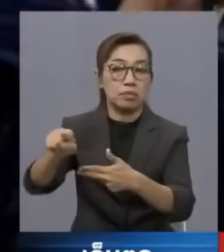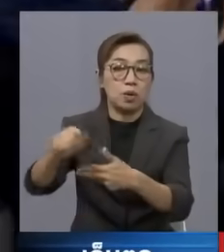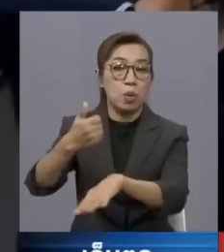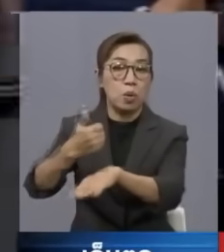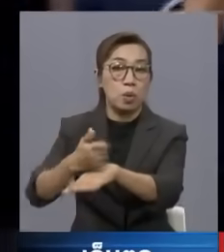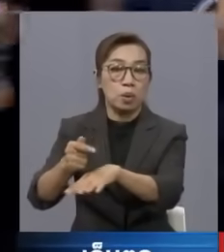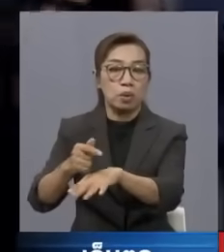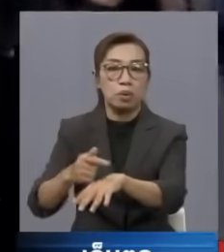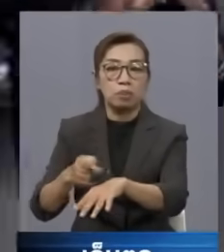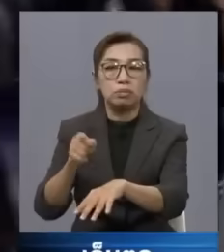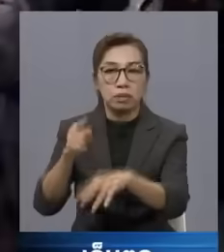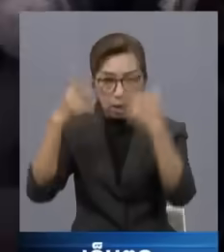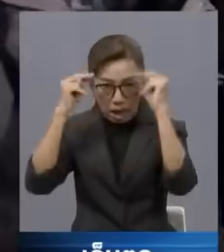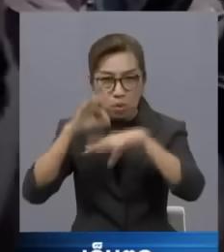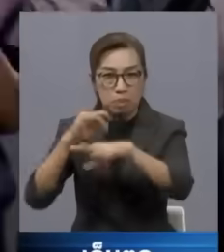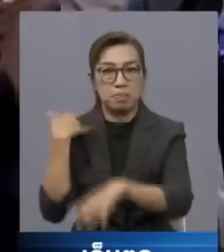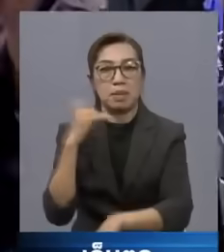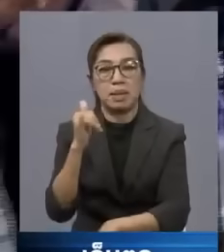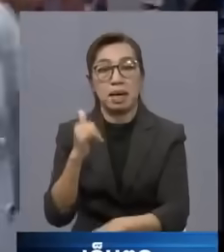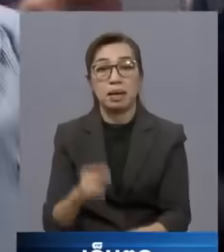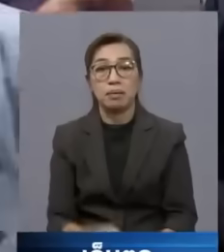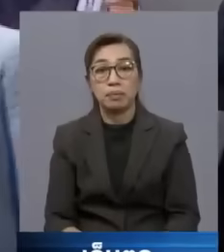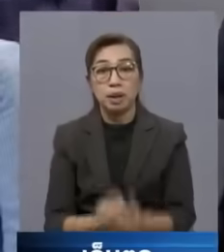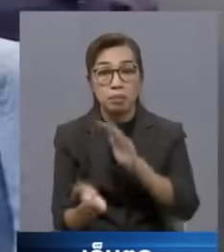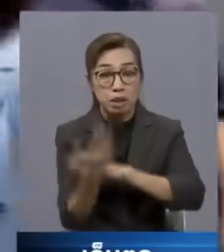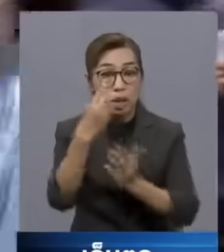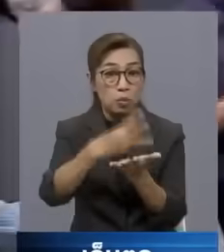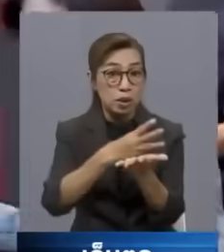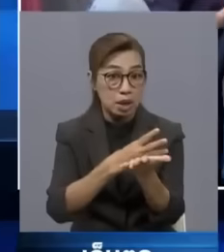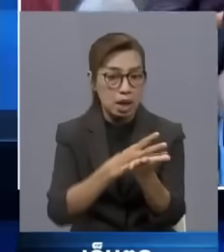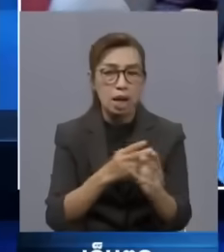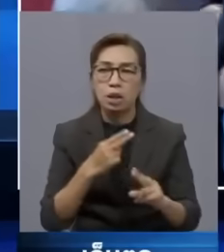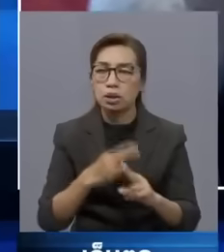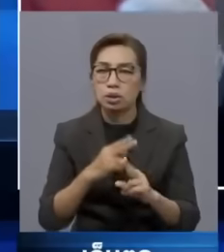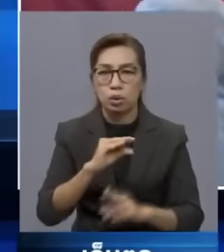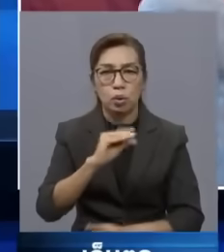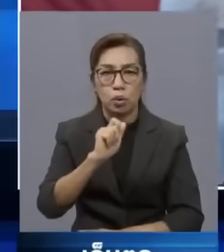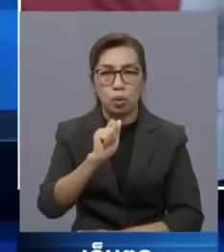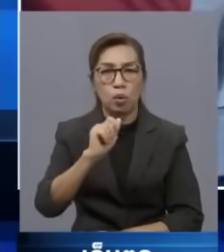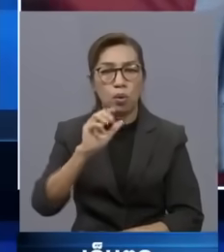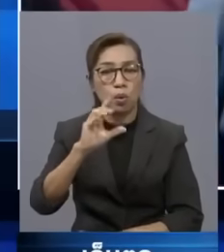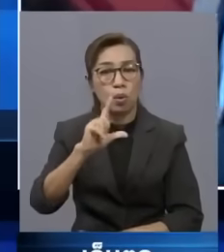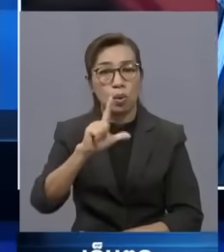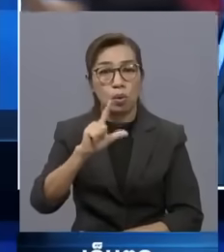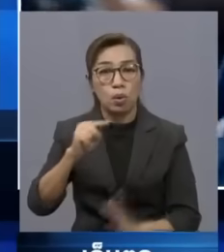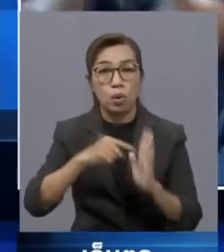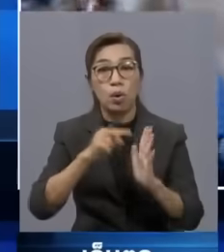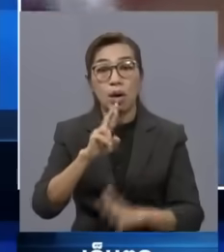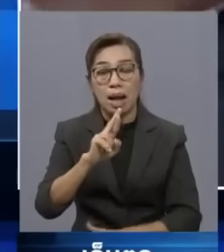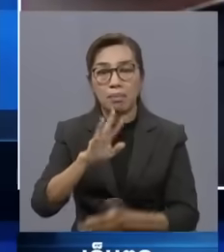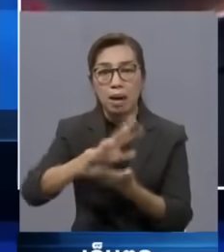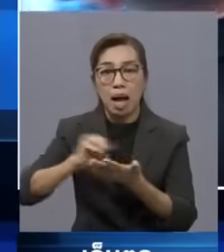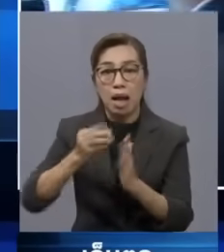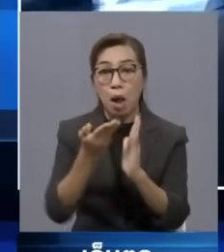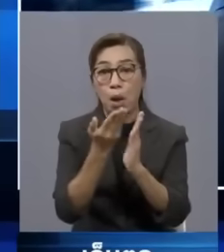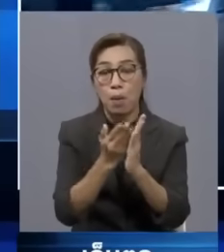ตอนนี้นักวิชาการหลายคนอย่างเช่นเมื่อเช้าอาจารย์โอฬารถิ่นบางเตียวจากมหาวิทยาลัยบูรพาก็วิเคราะห์ให้เนชั่นทีวี